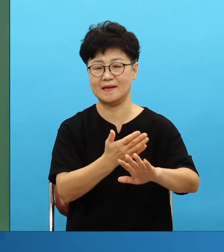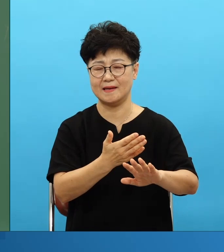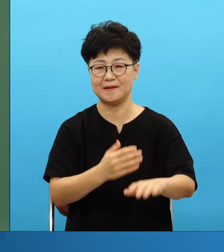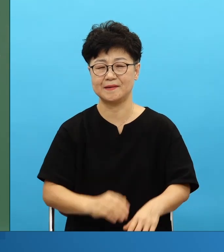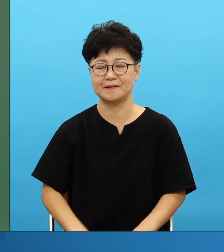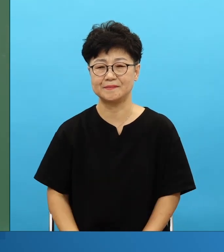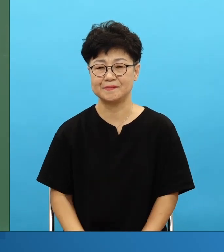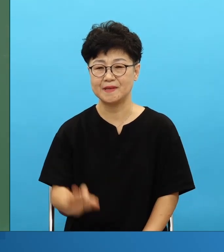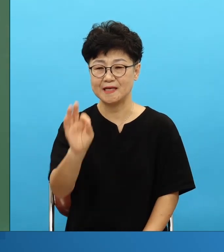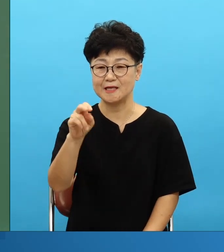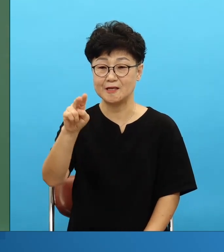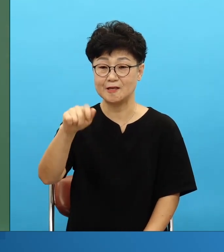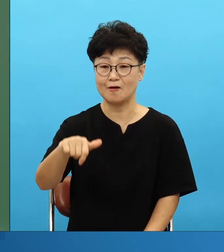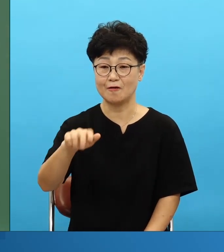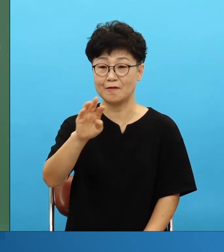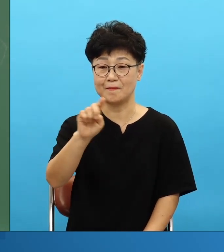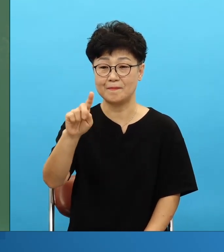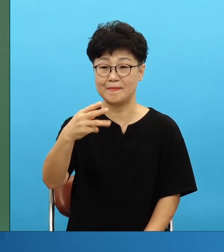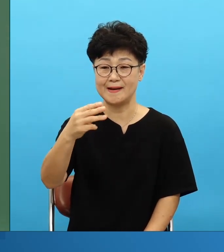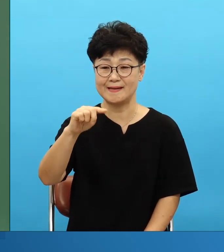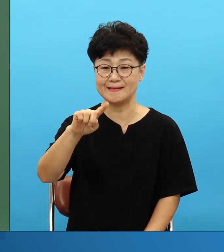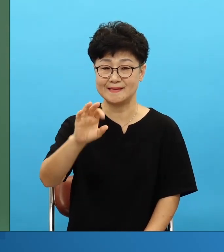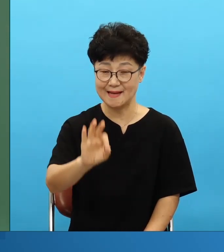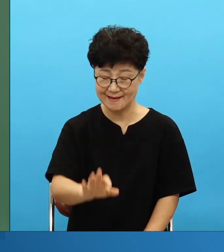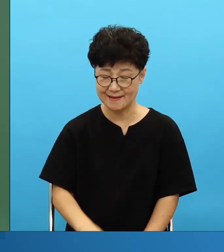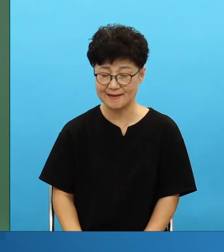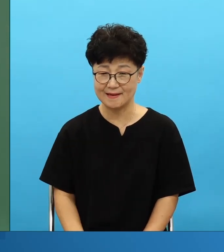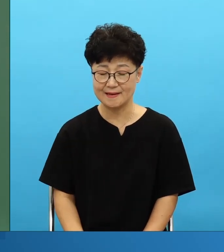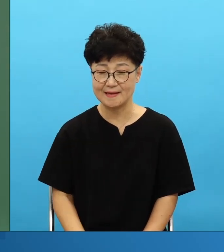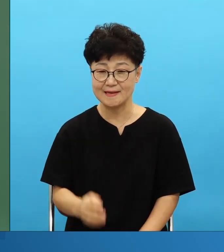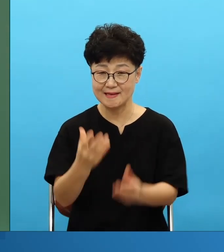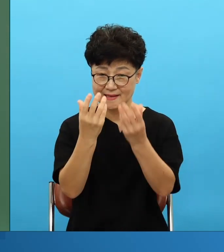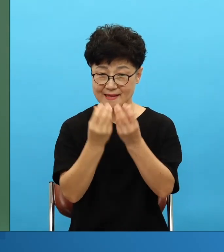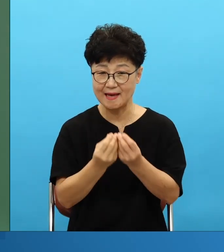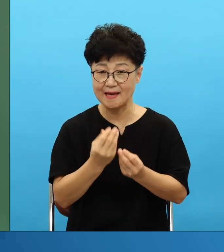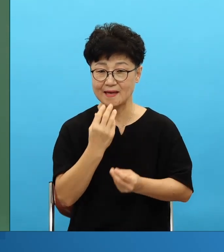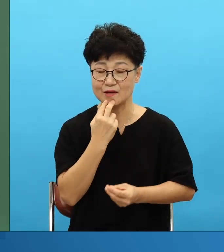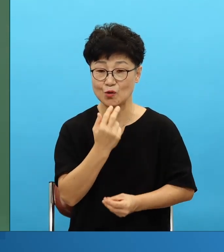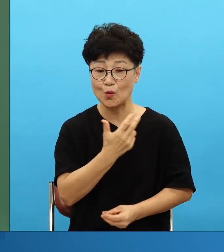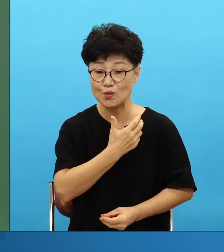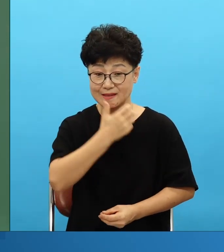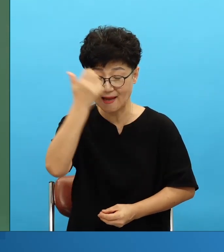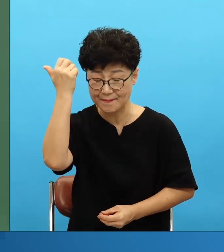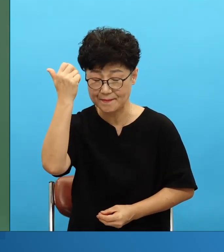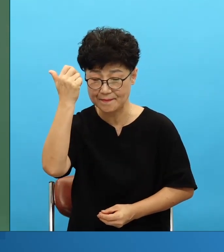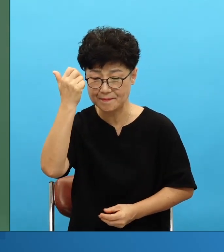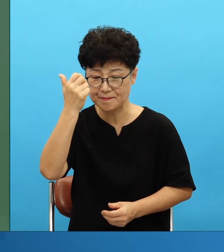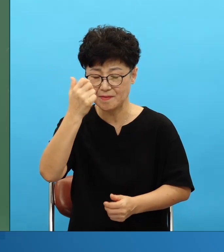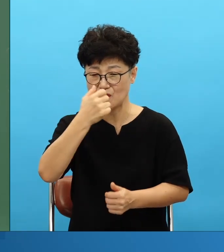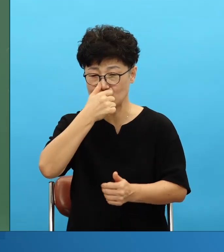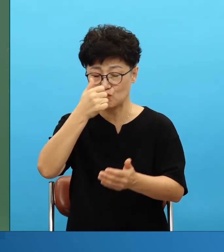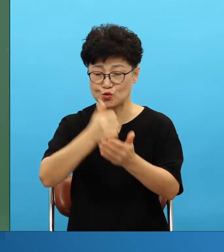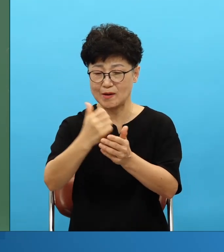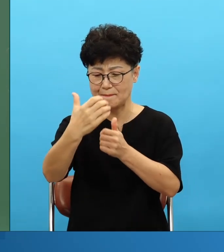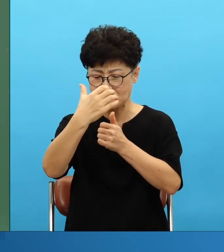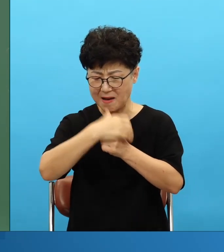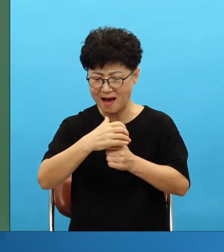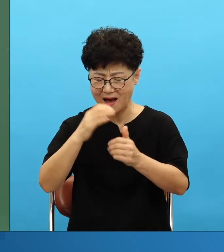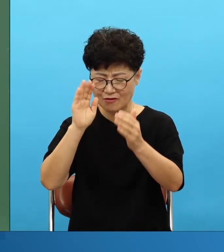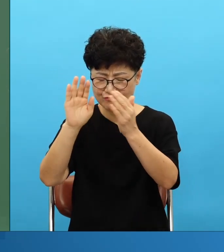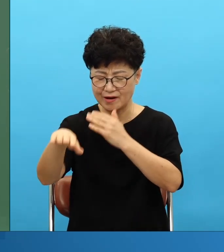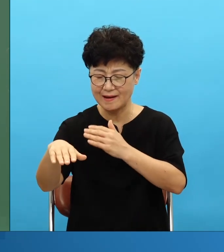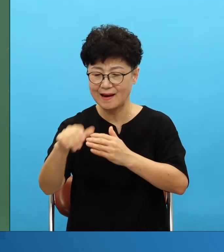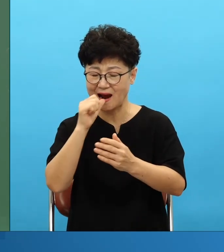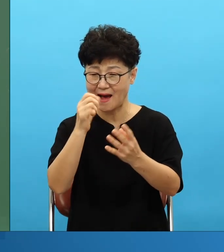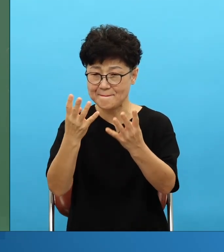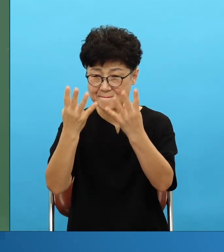요셉이 누명을 쓰고 감옥소로 갔더니 거기에 최고의 응답이 준비되어 있잖아요. Unconventional thinking. 그렇잖아요. Joseph, he was framed, he went to prison, but the